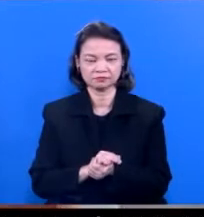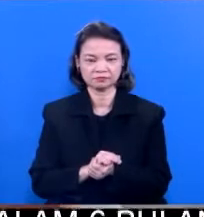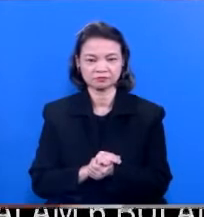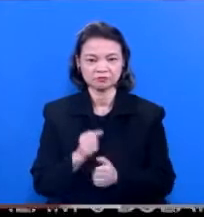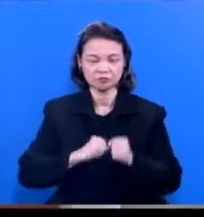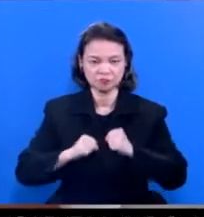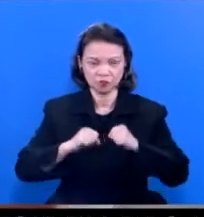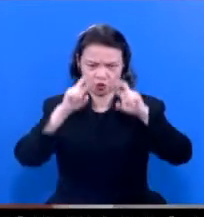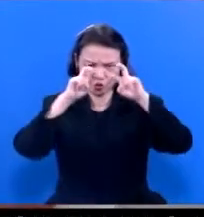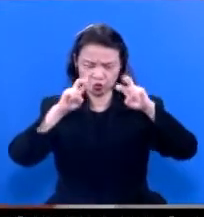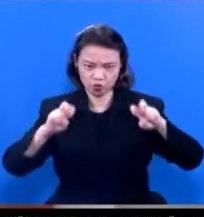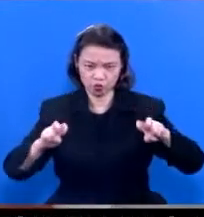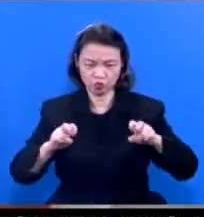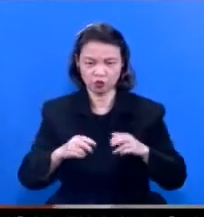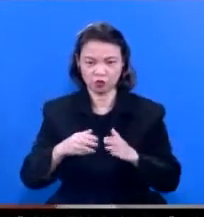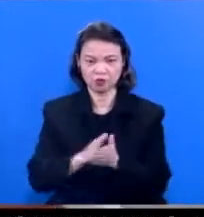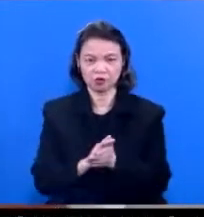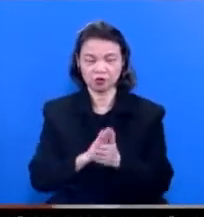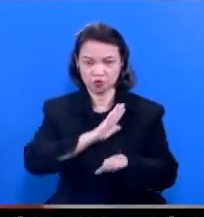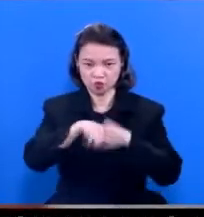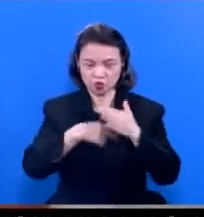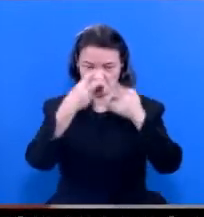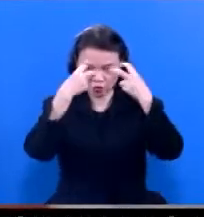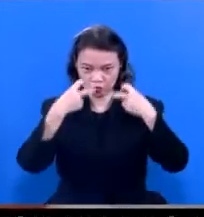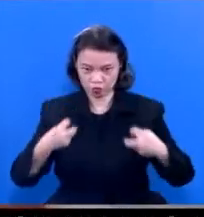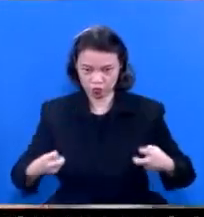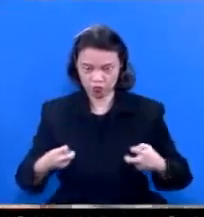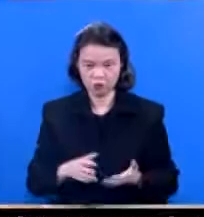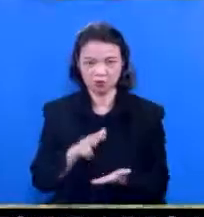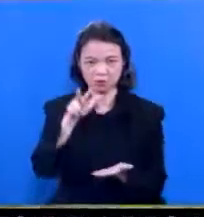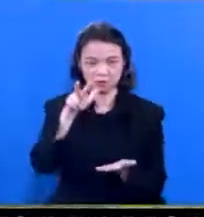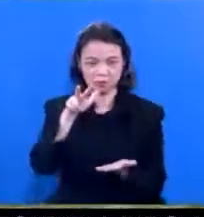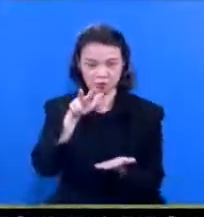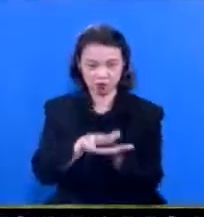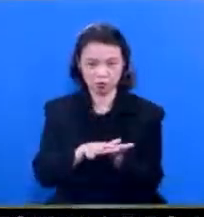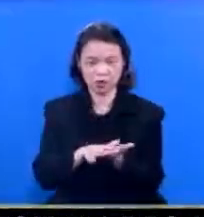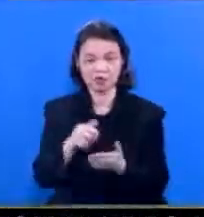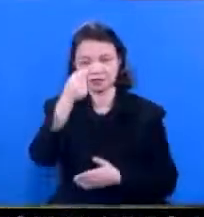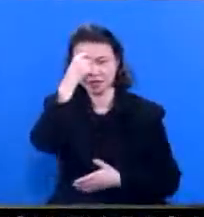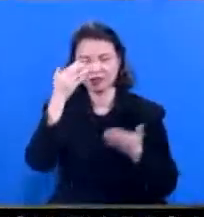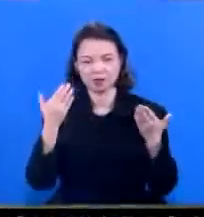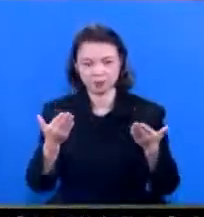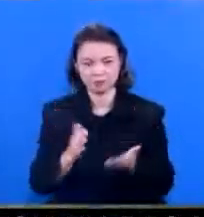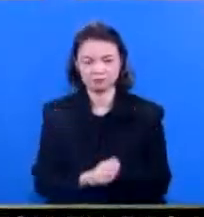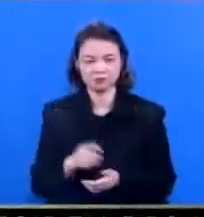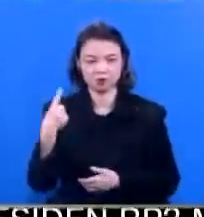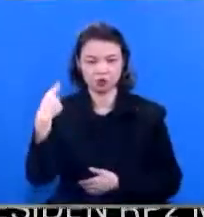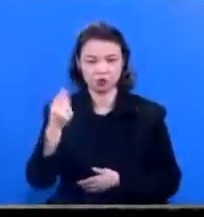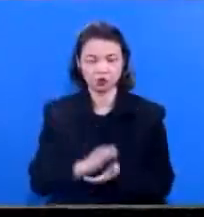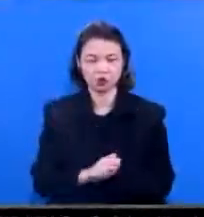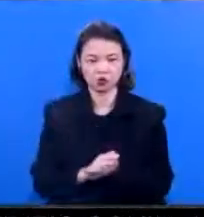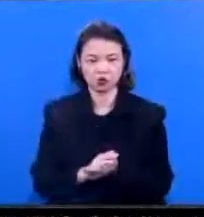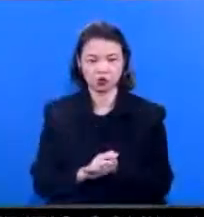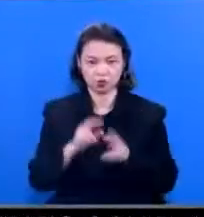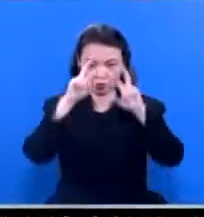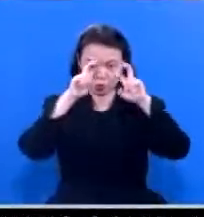melakukan diagnosa diferensial dulu, terus baru dari situ baru kita bisa menentukan. Menurut Direktur Lembaga Biologi Molekular Ikman